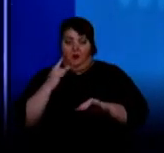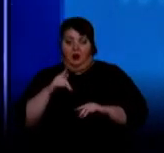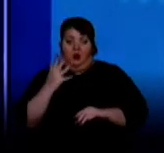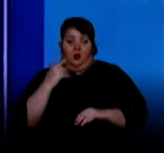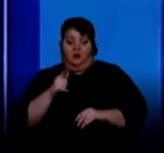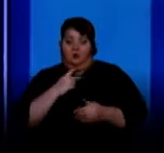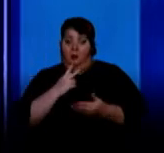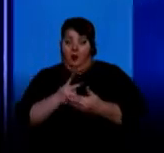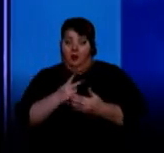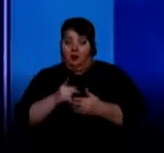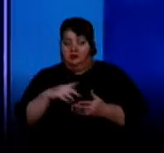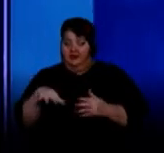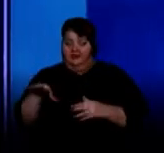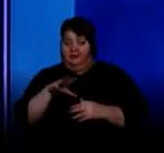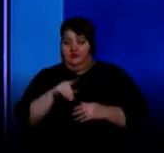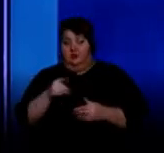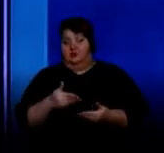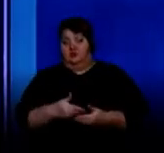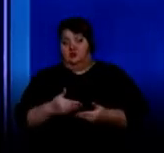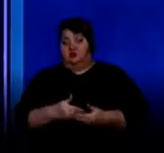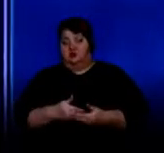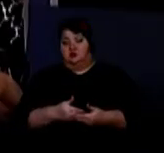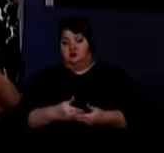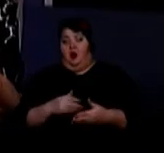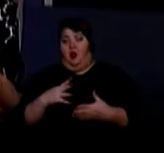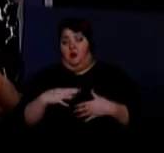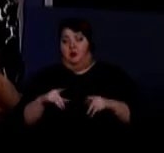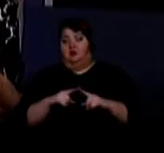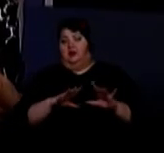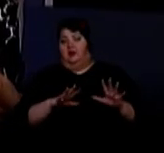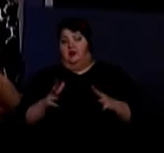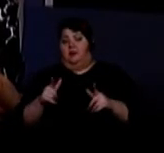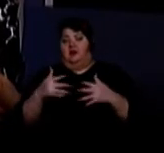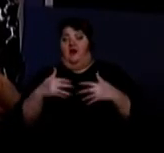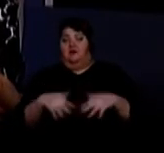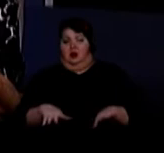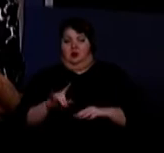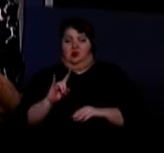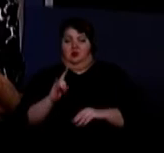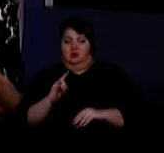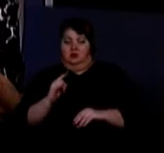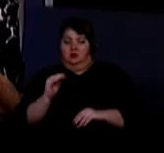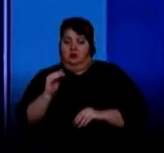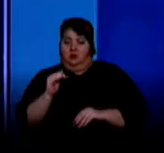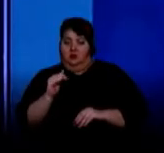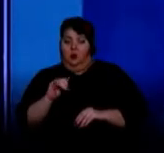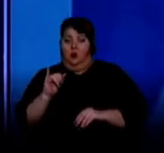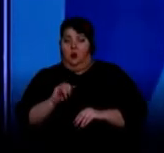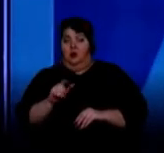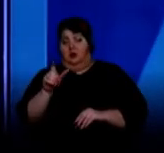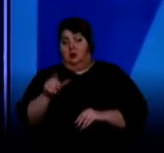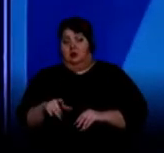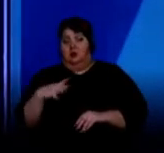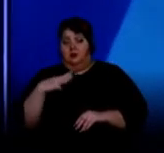це все, в неї в житті був такий випадок, що вона втратила дитинку. І їй